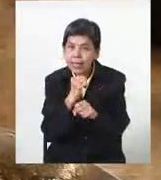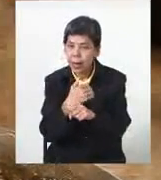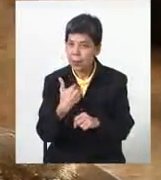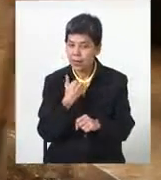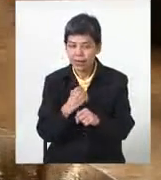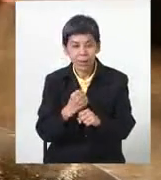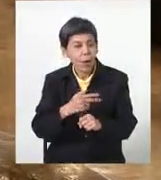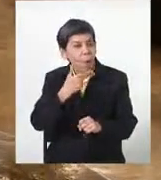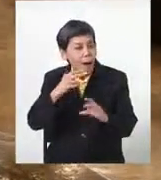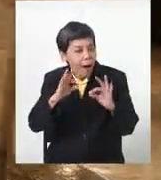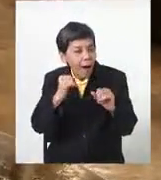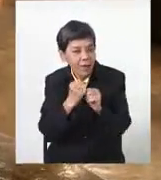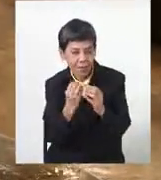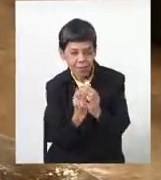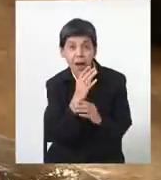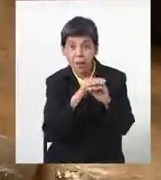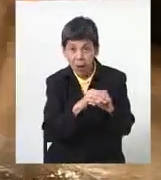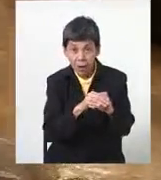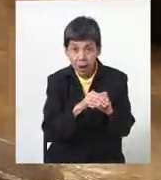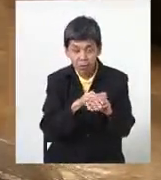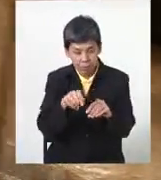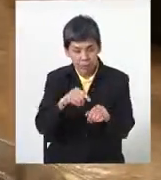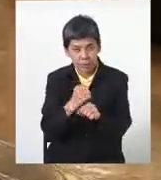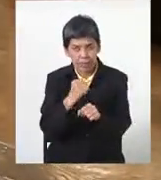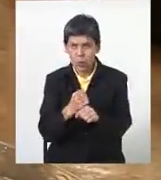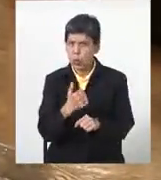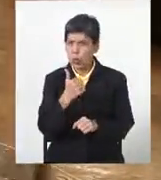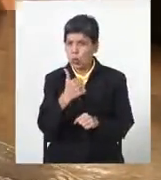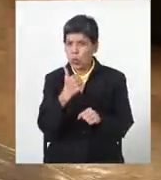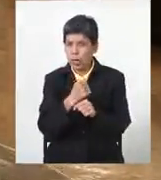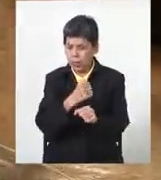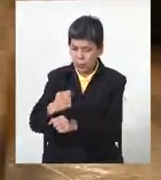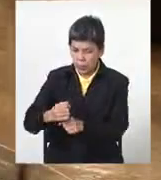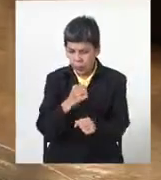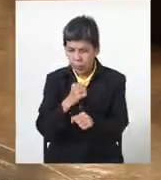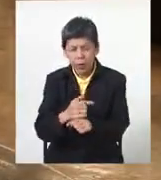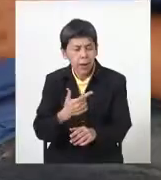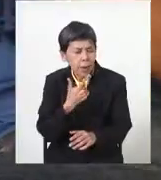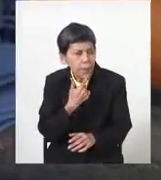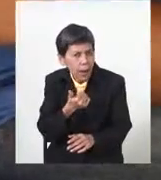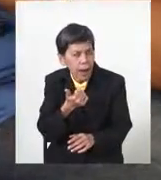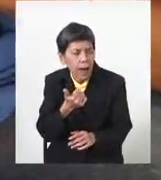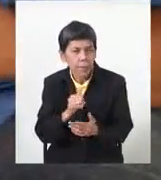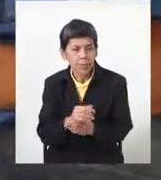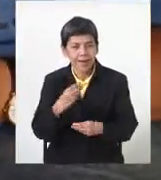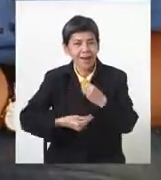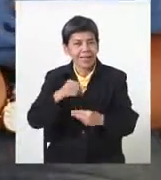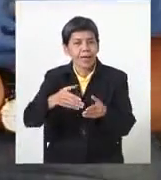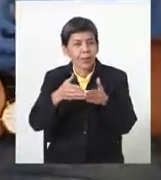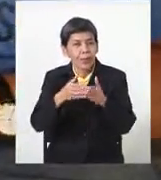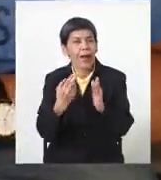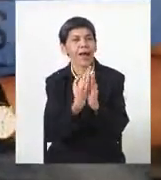สวนนะที่มีการทำน้ำตาลจากต้นมะพร้าวซึ่งมีความน่าสนใจนะมาชิมได้นะครับที่